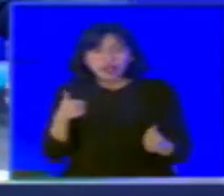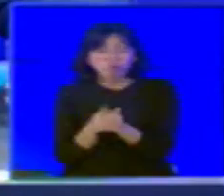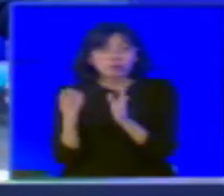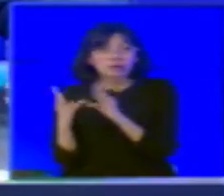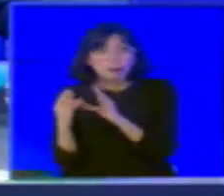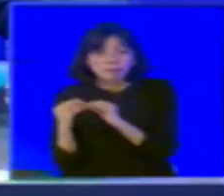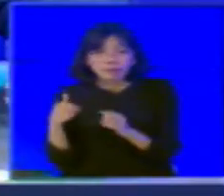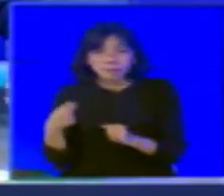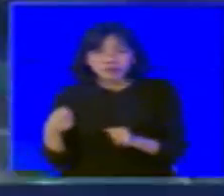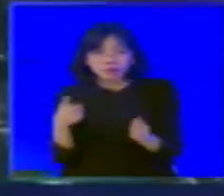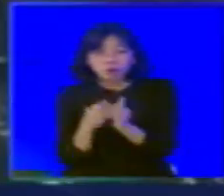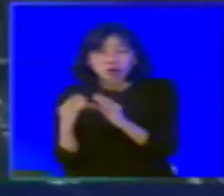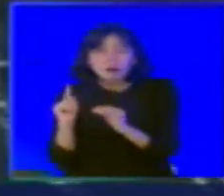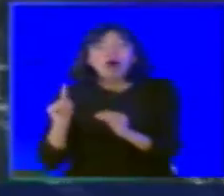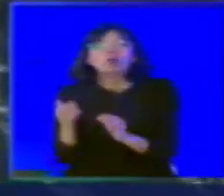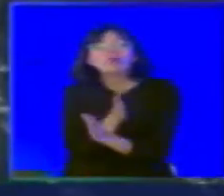istana.